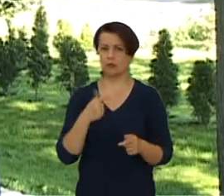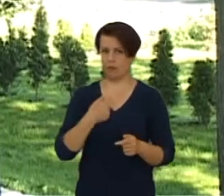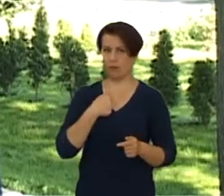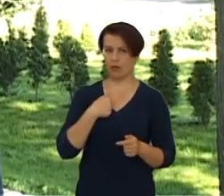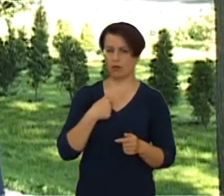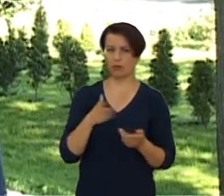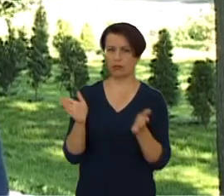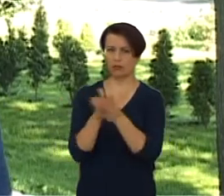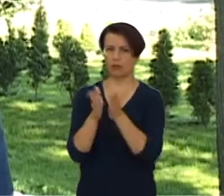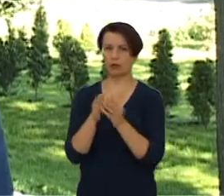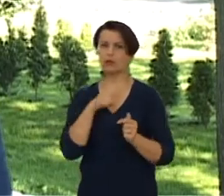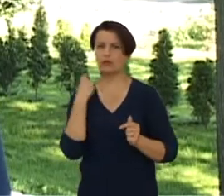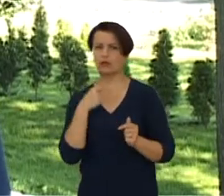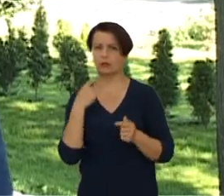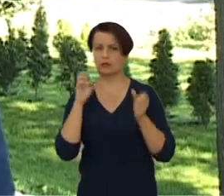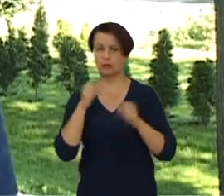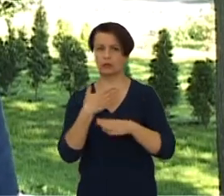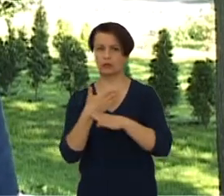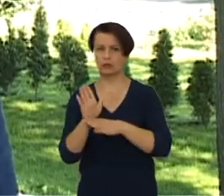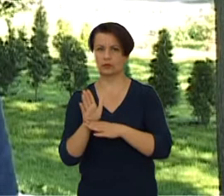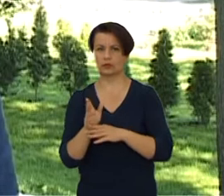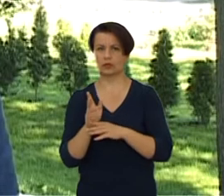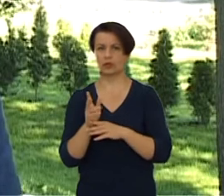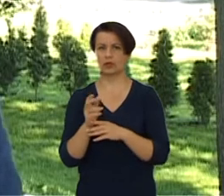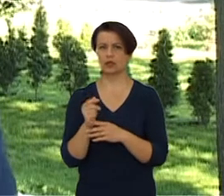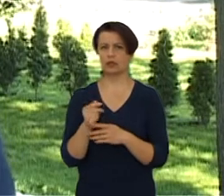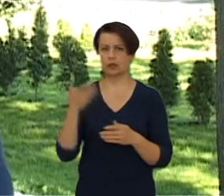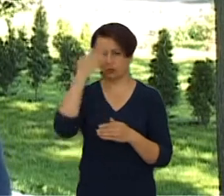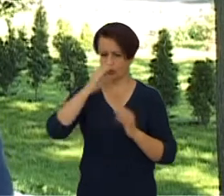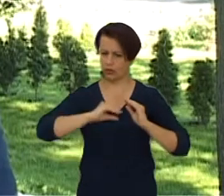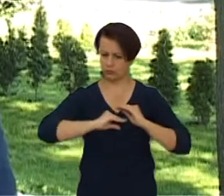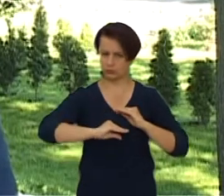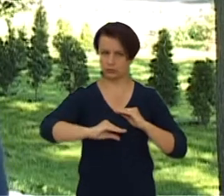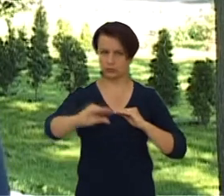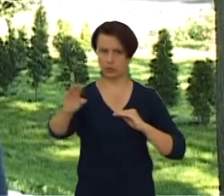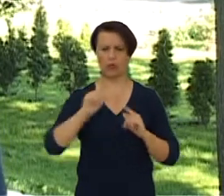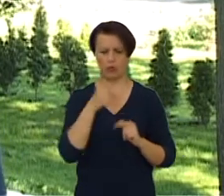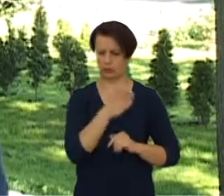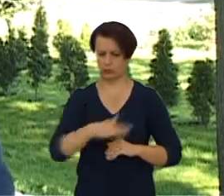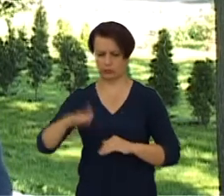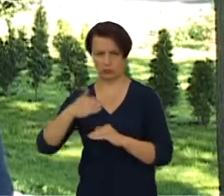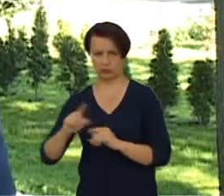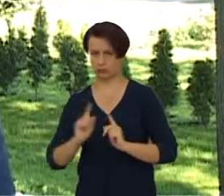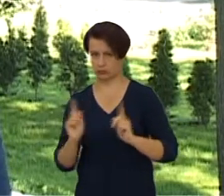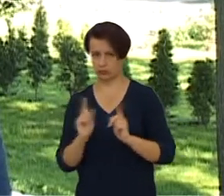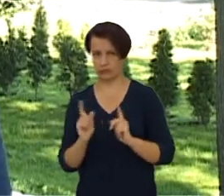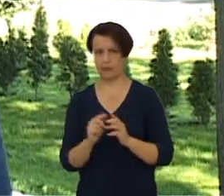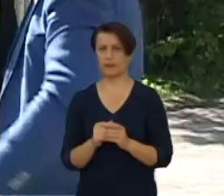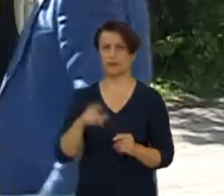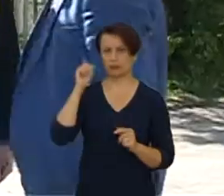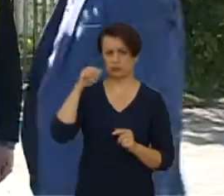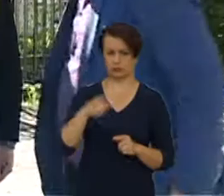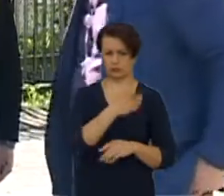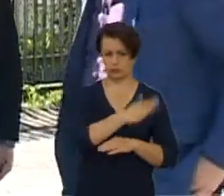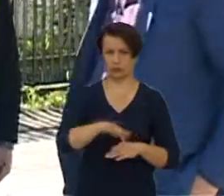buvo mano prašymas, kad kuo daugiau, jeigu galima, būtų skiriama ištisiniam asfaltui dengimo, o ne tų duobių, reiškia,